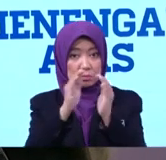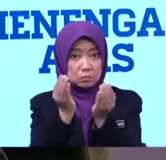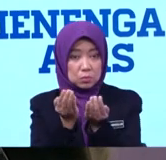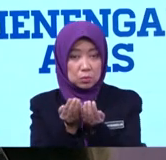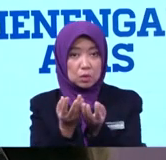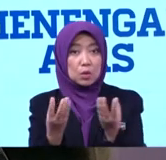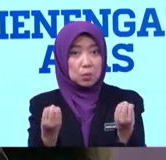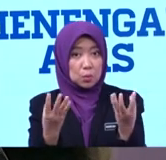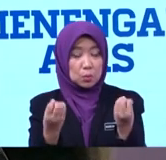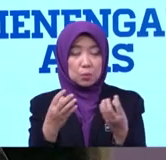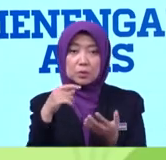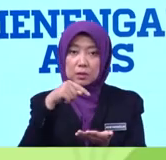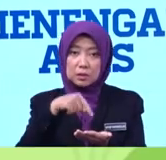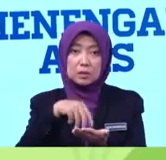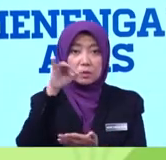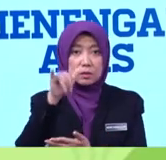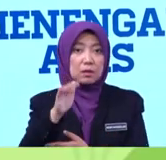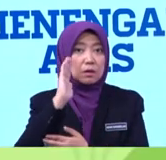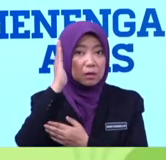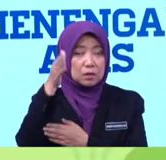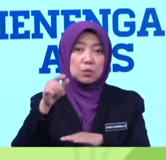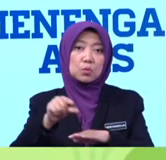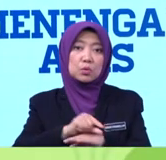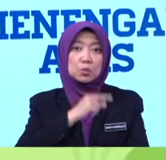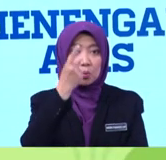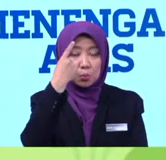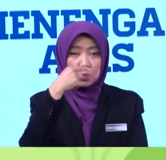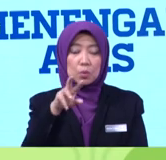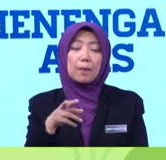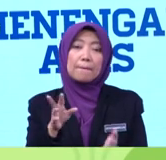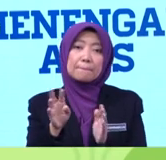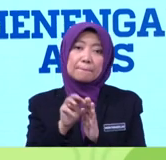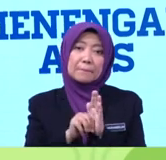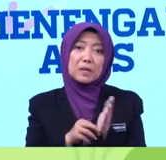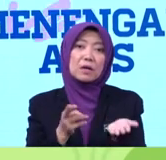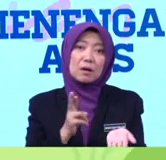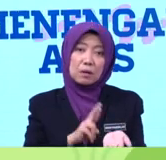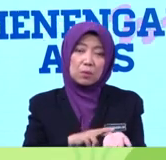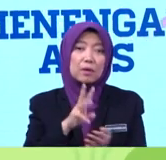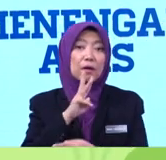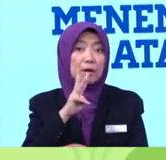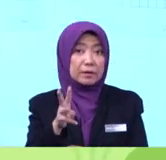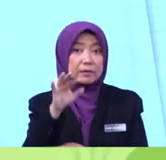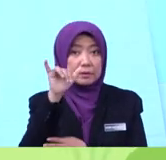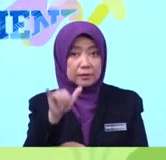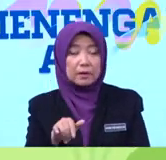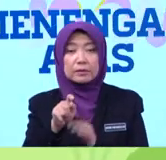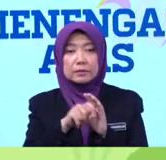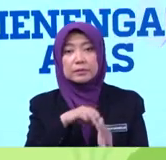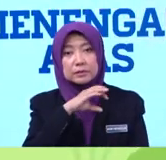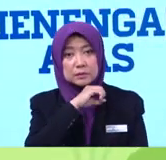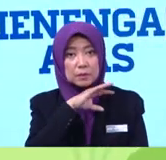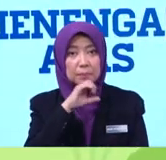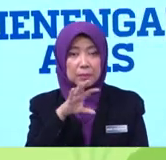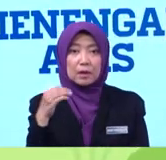efektif yang akan digunakan untuk merawat air yang tercemar Terdapat 6 langkah